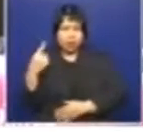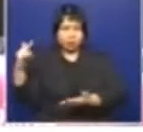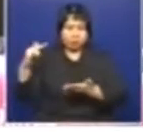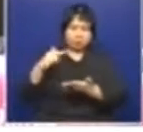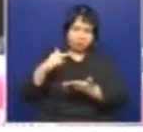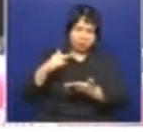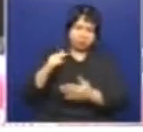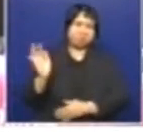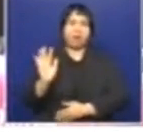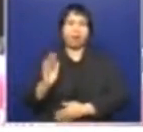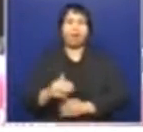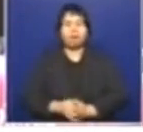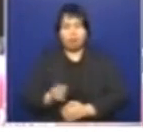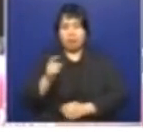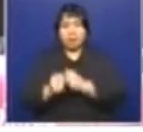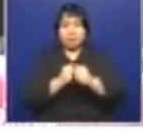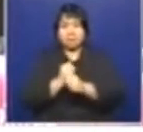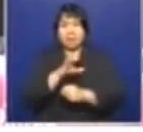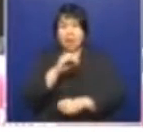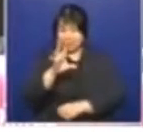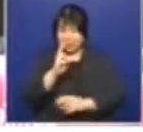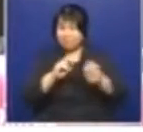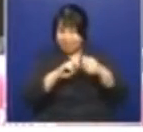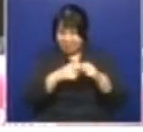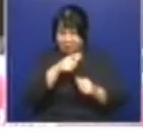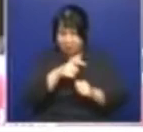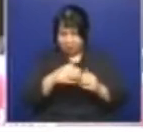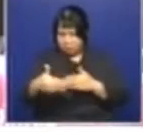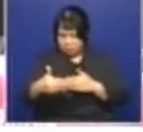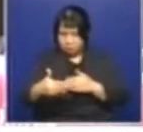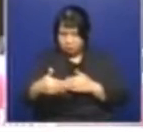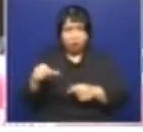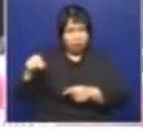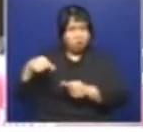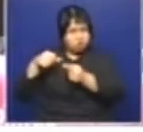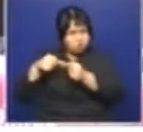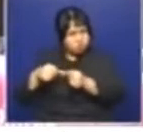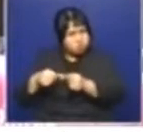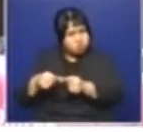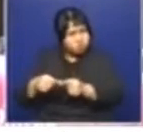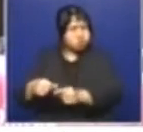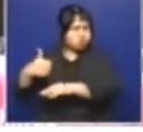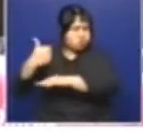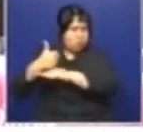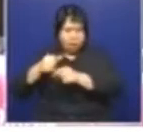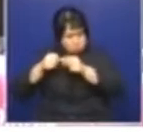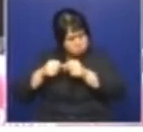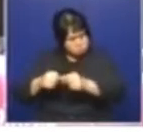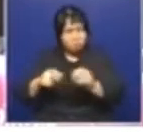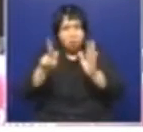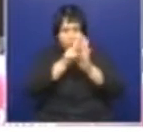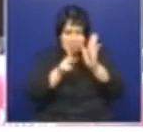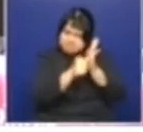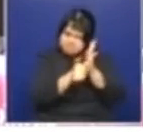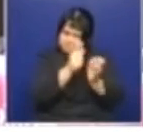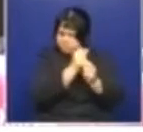นั่นคือปี57แล้วท่านยังมาทำอะไรอีกหลายเรื่องเลยสำหรับการที่จะอยู่ในอำนาจต่อมาท่านบิดกฎหมายท่านทำอะไ